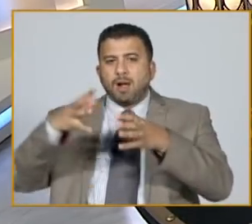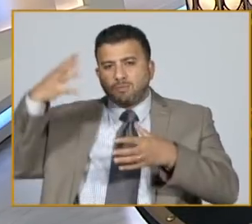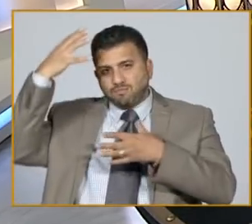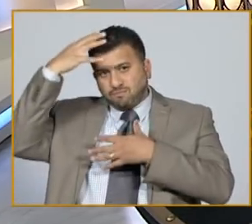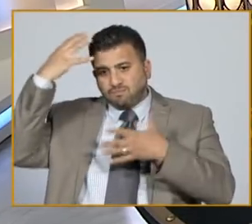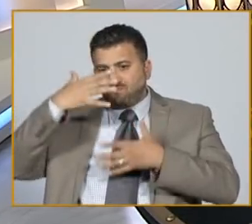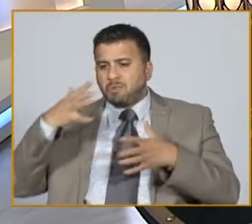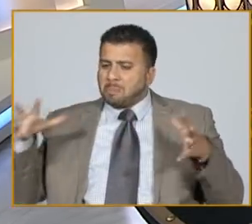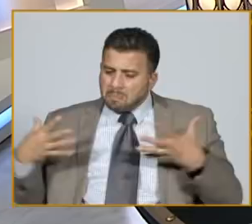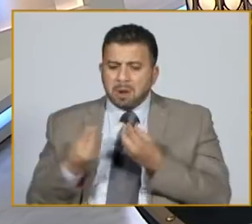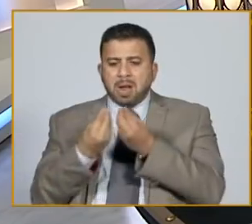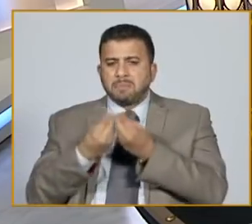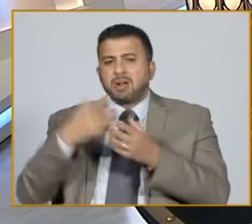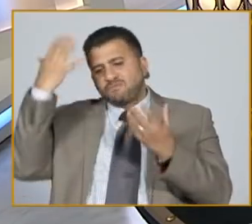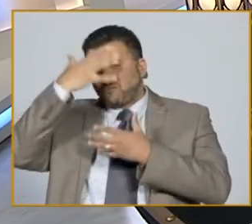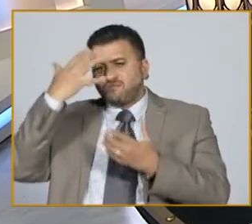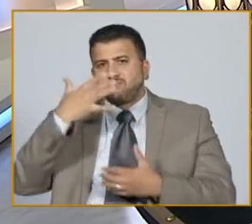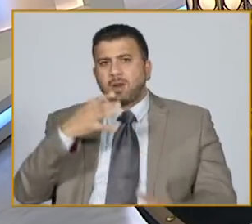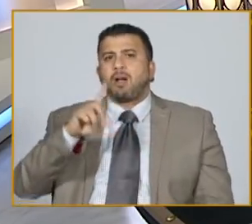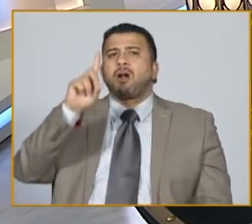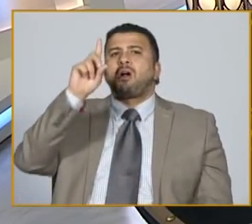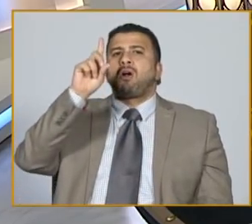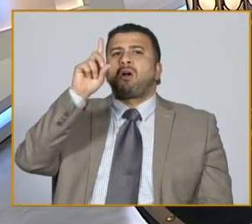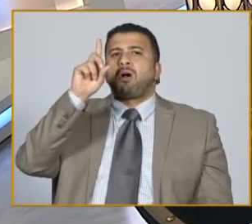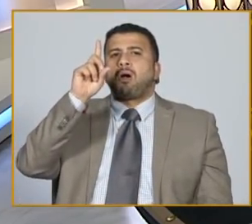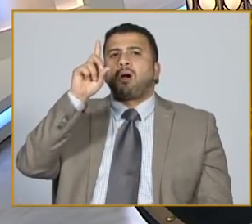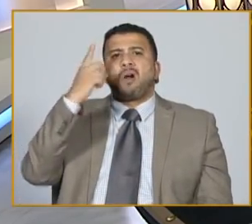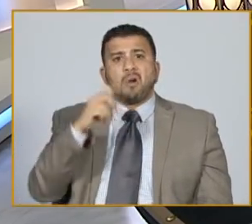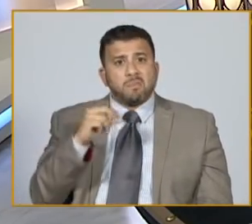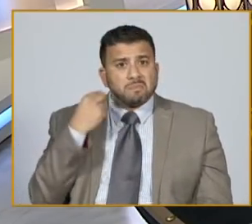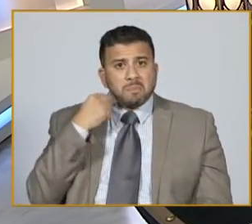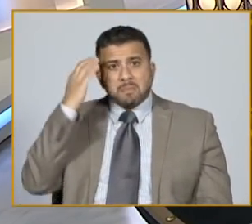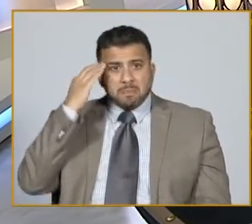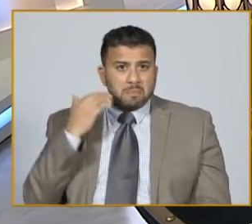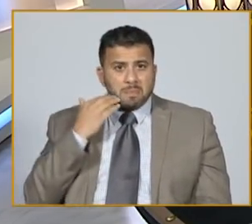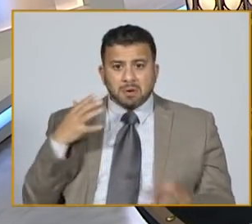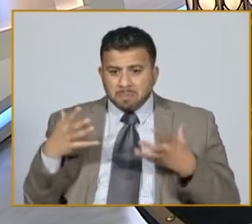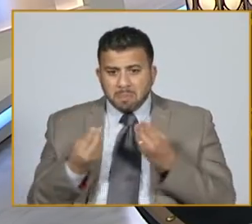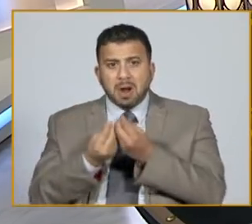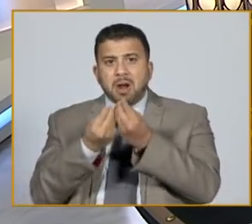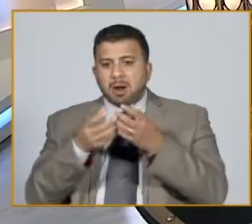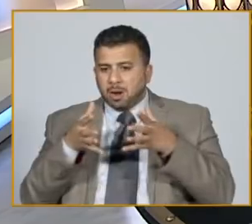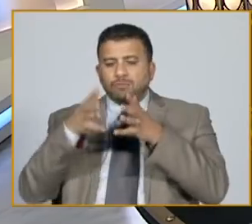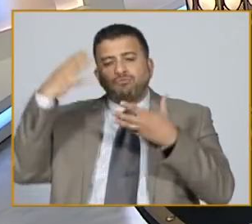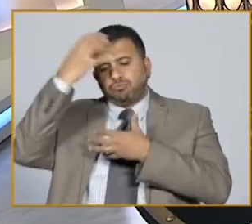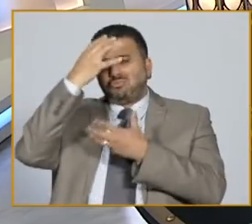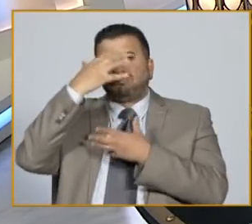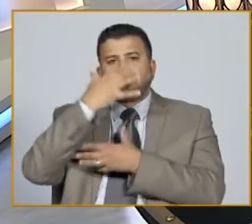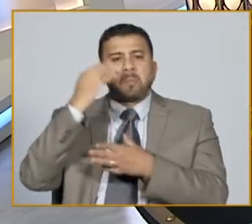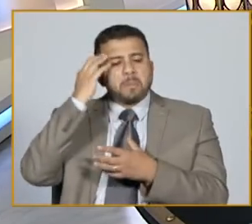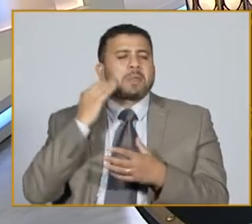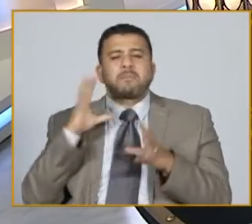حرام، قالوا لنا قولوا للشيخ ونسمعوها من بودنينا. إن شاء الله يا جميل. مرحبا